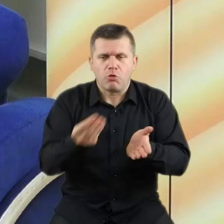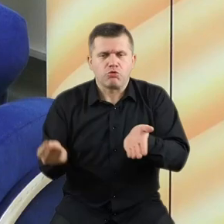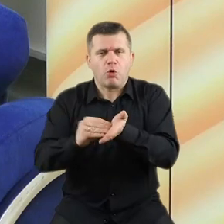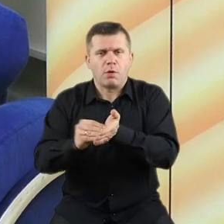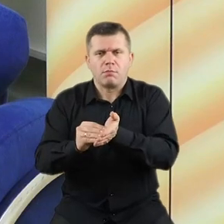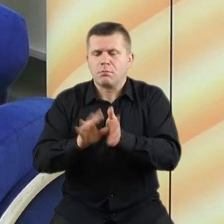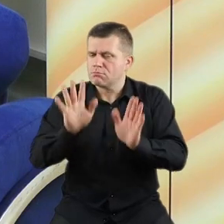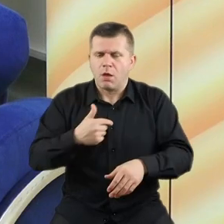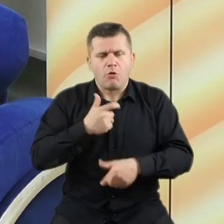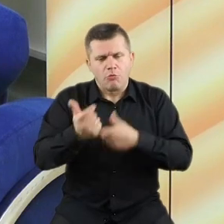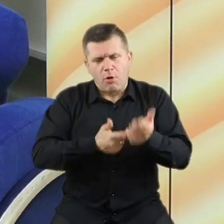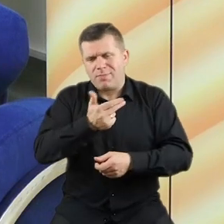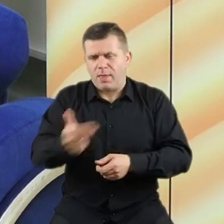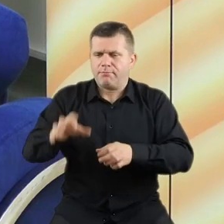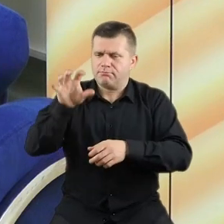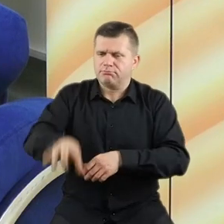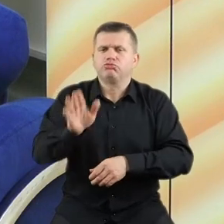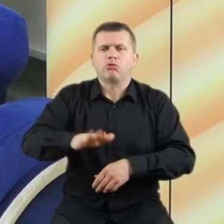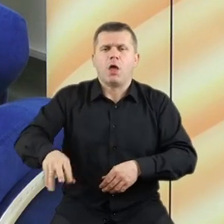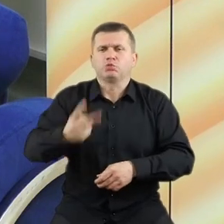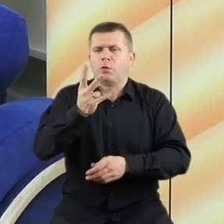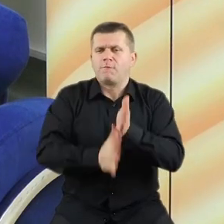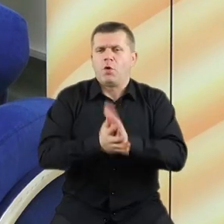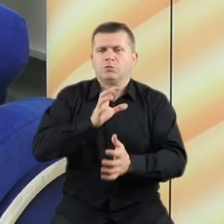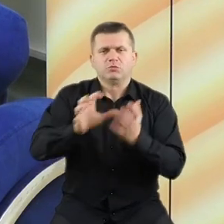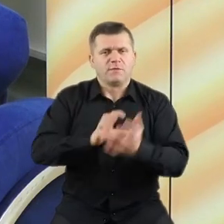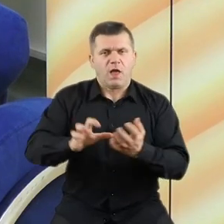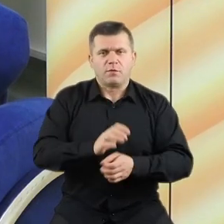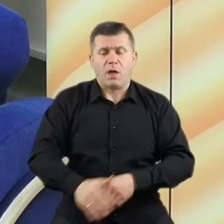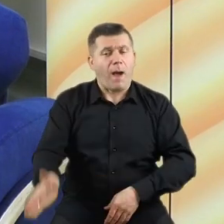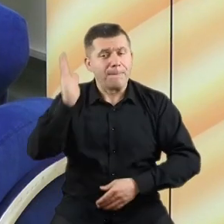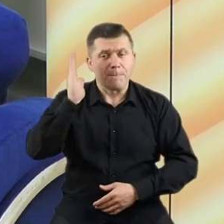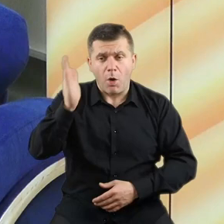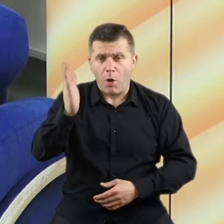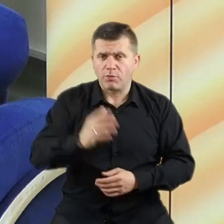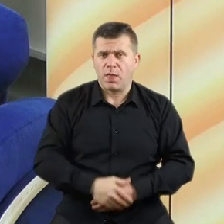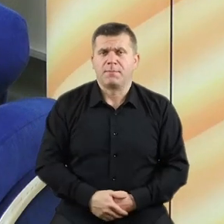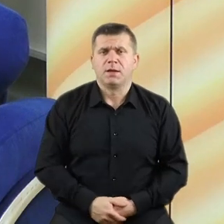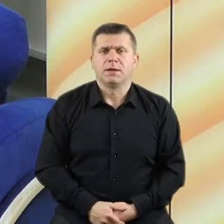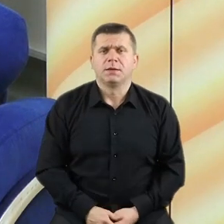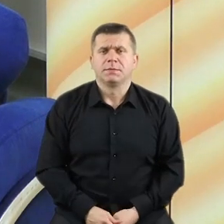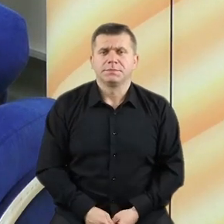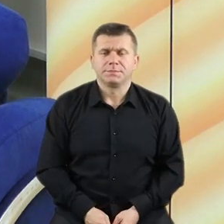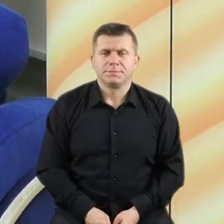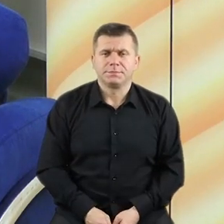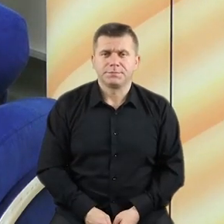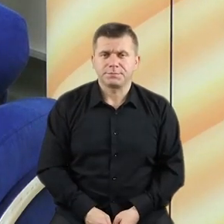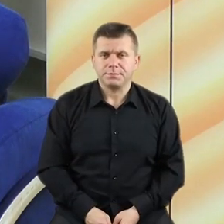Nie, to było założenie, że robię o dzieciach wojny, II wojny światowej, ale potem siłą